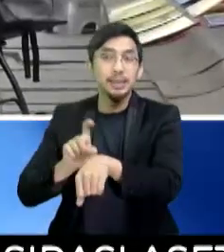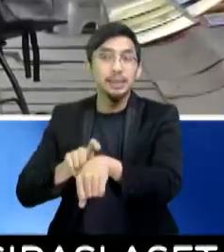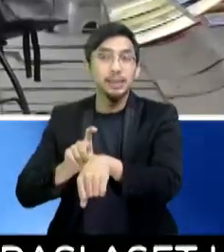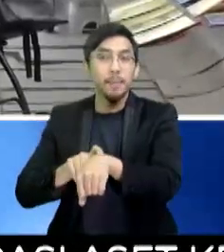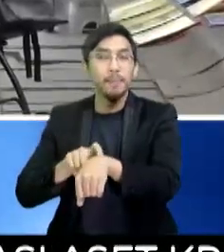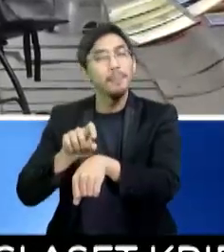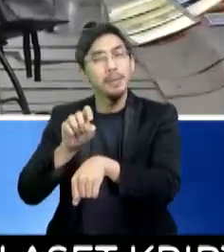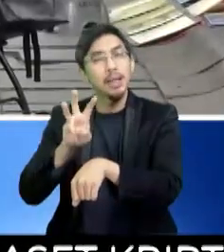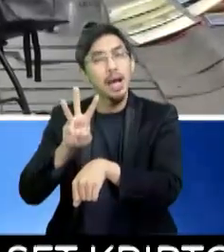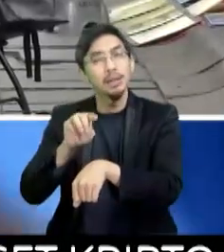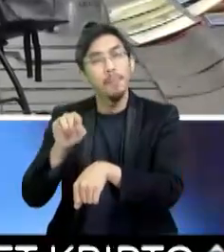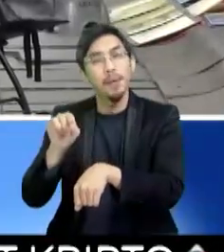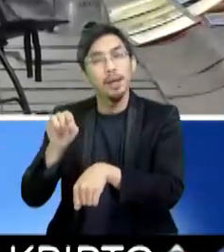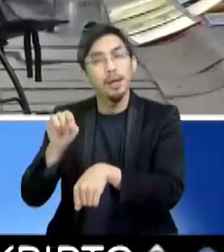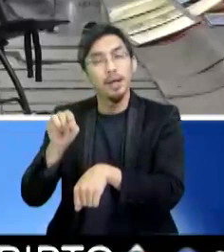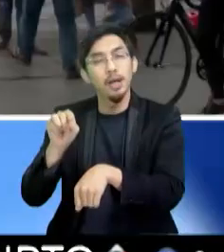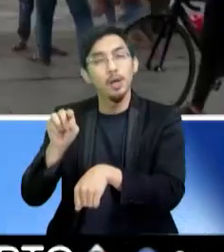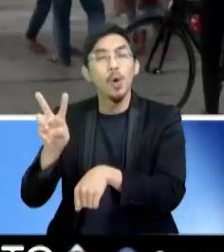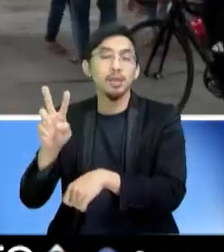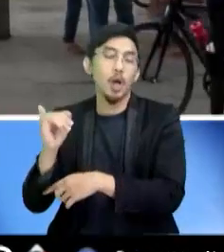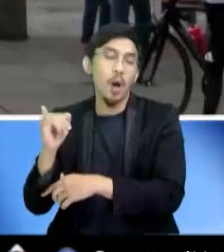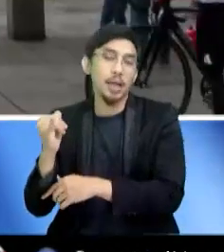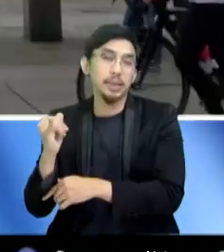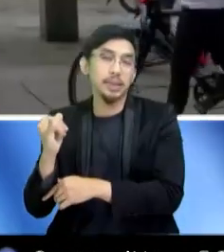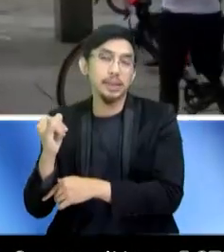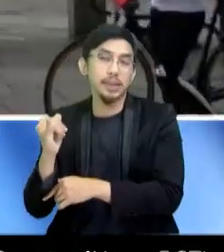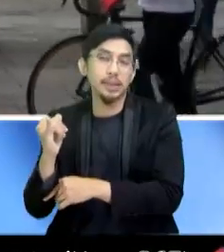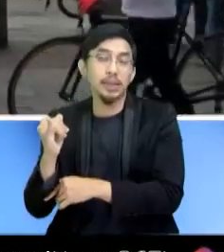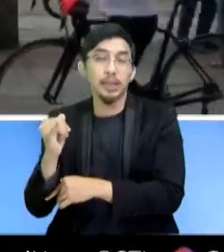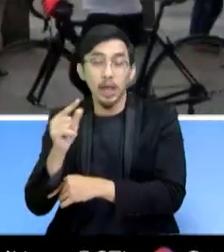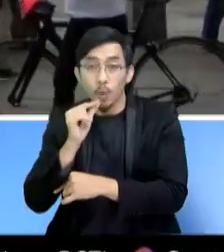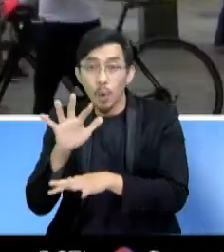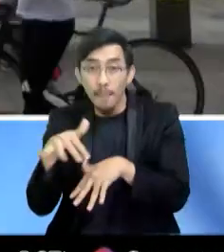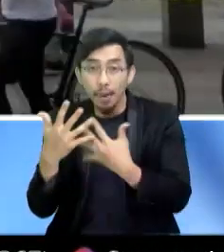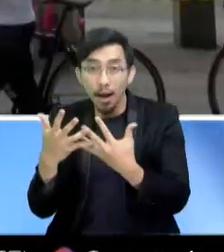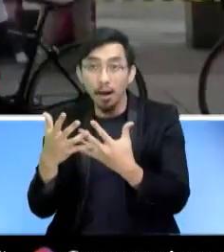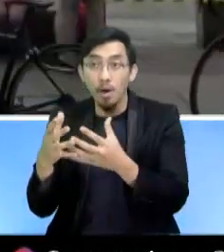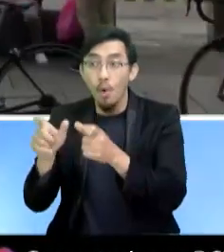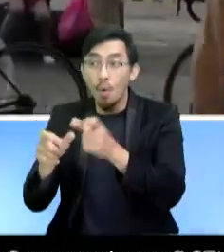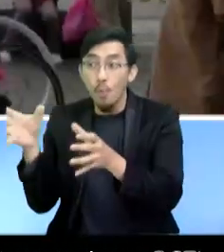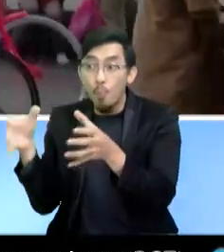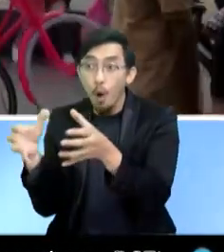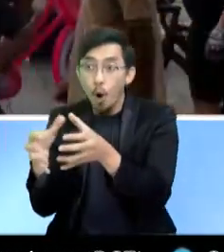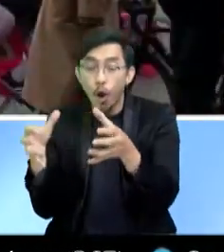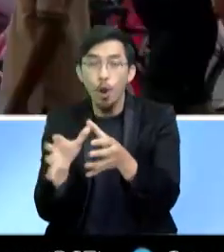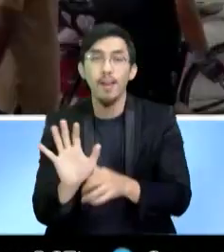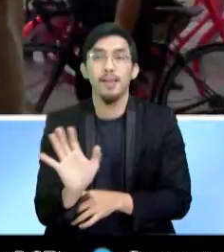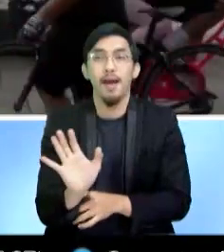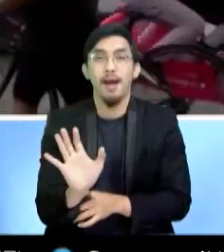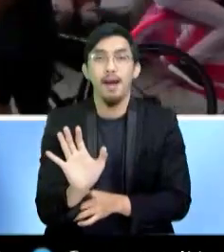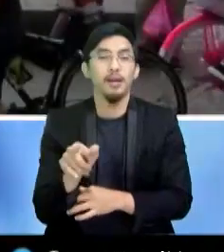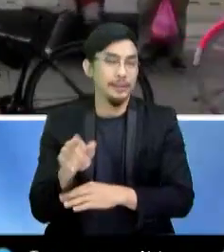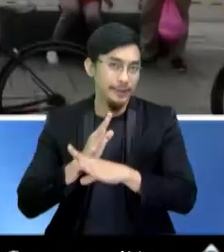2 Januari. Hal ini untuk mengantisipasi adanya kerumunan khususnya pada malam pergantian tahun dan